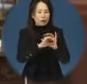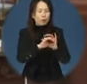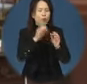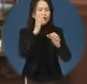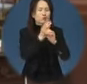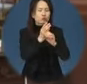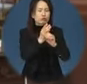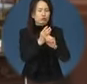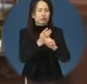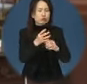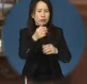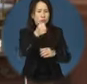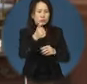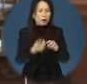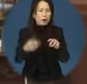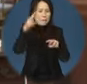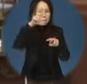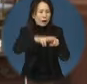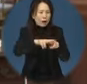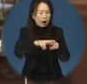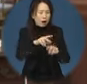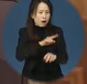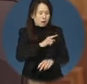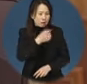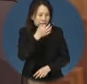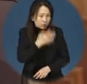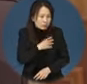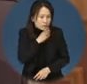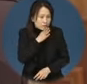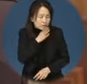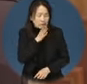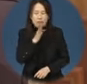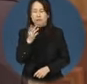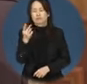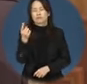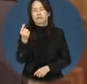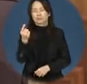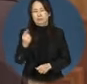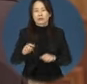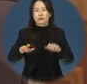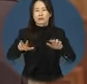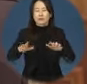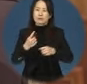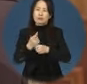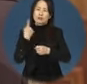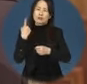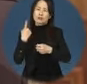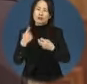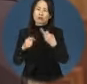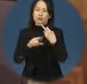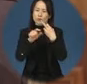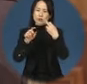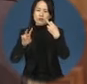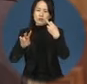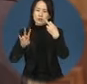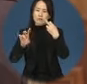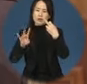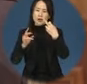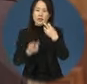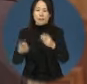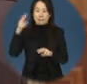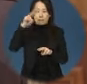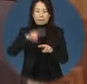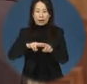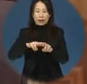하셔서 지금 제 힘드시죠 그 일이 그렇습니다 실제로 제가 작년 12월 24일날 취임에